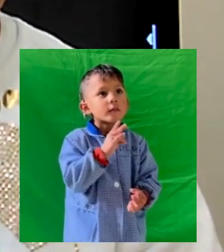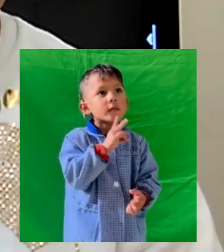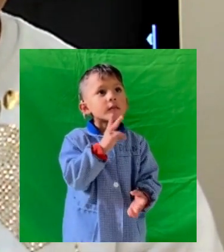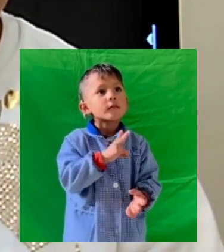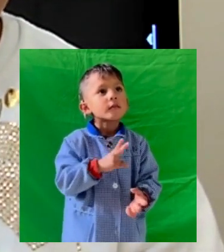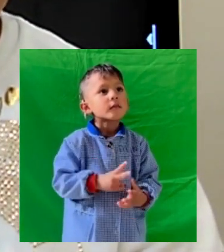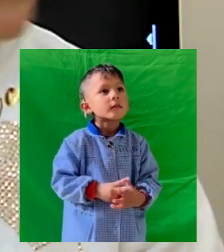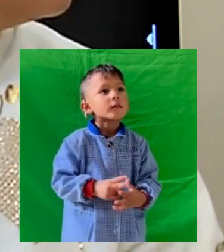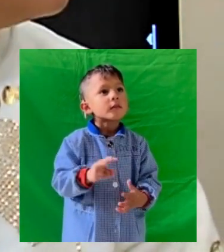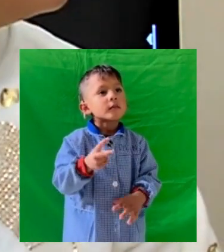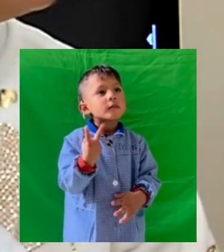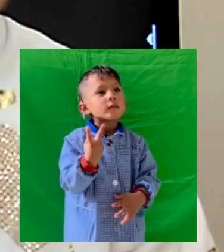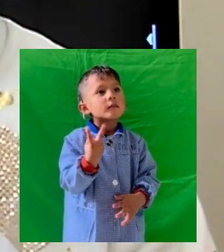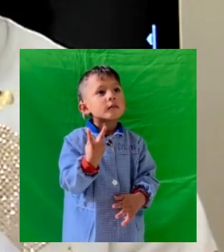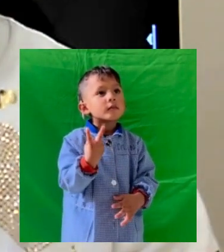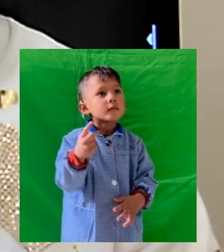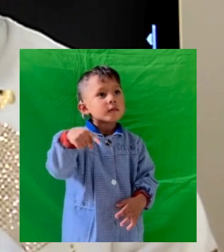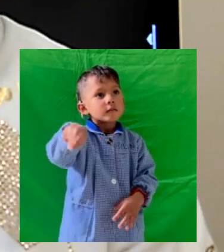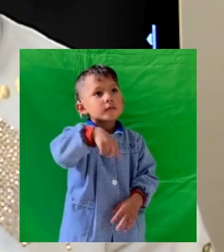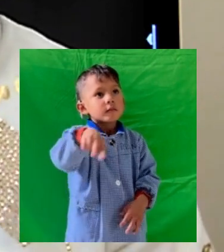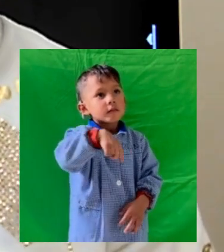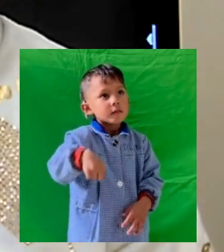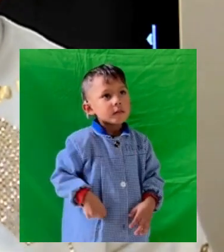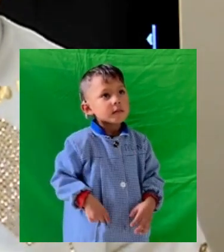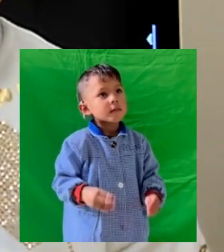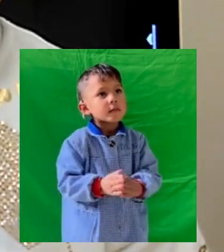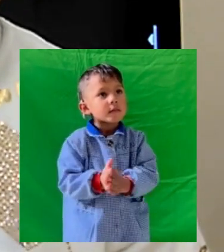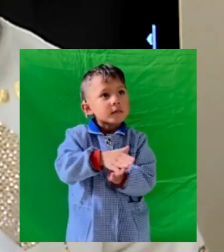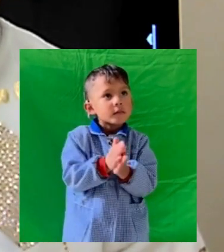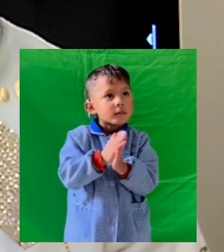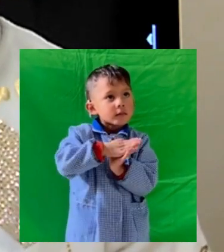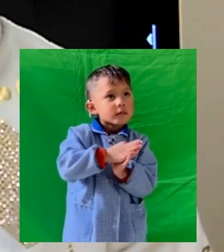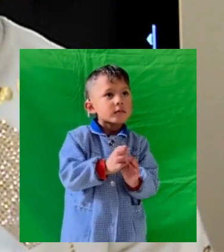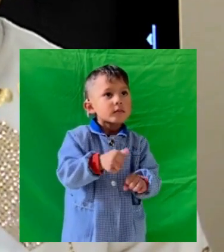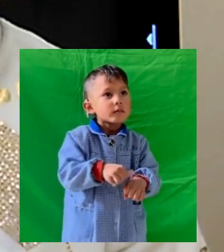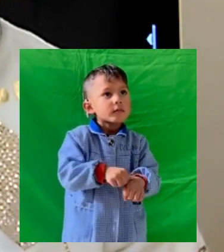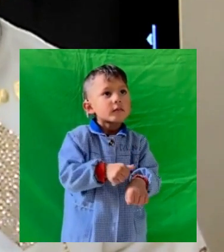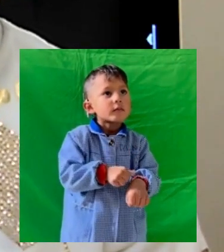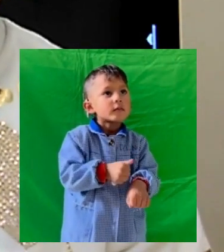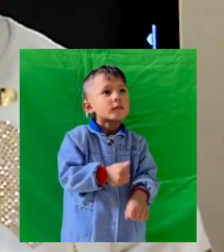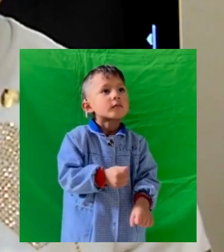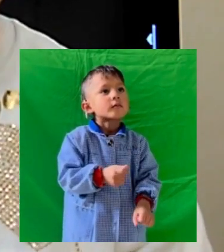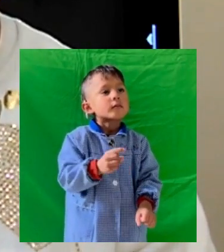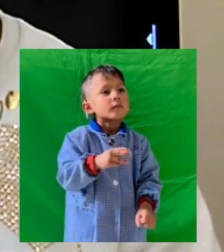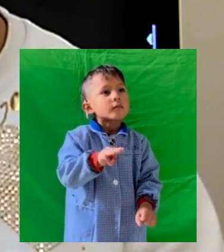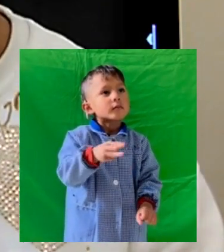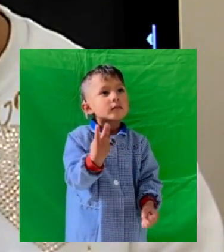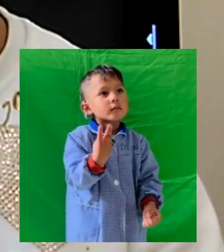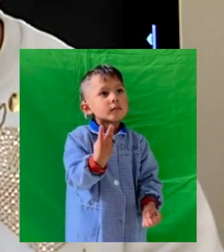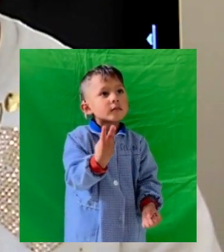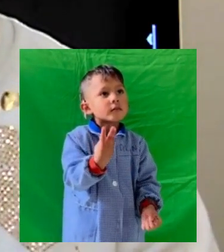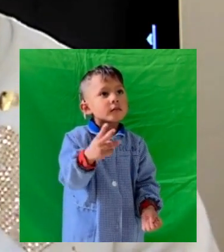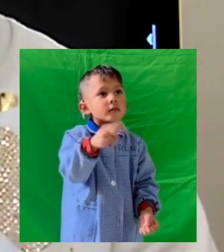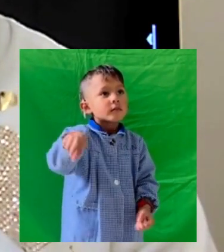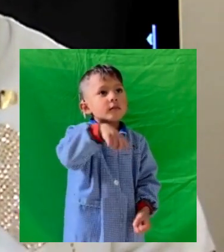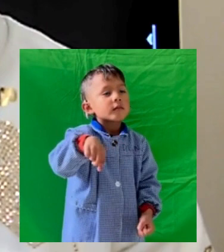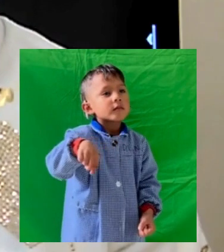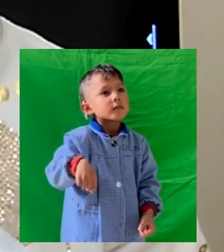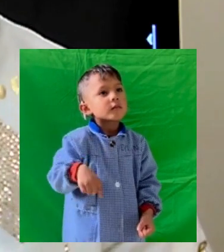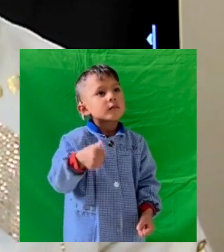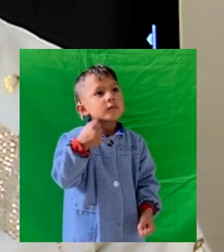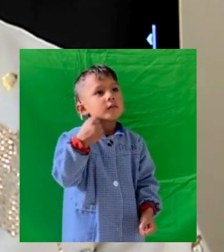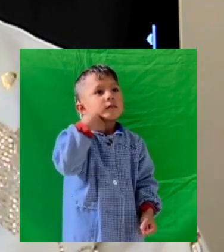txitsioa baiazekin ditugu. Bigarrenean patata tortilla